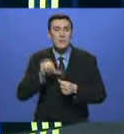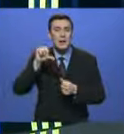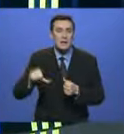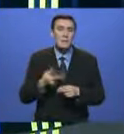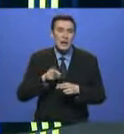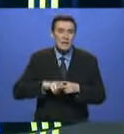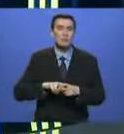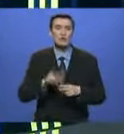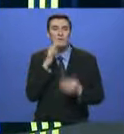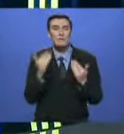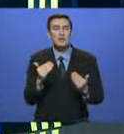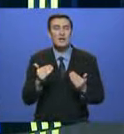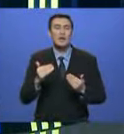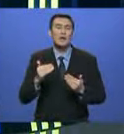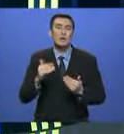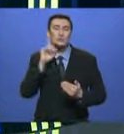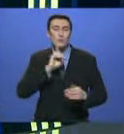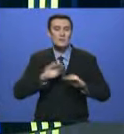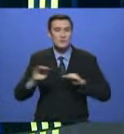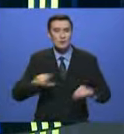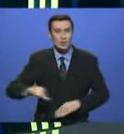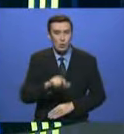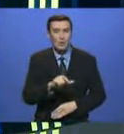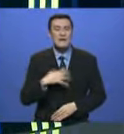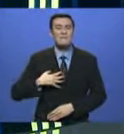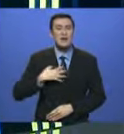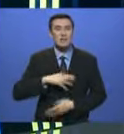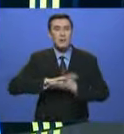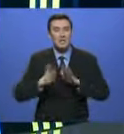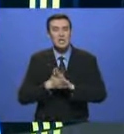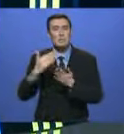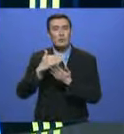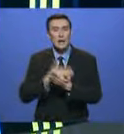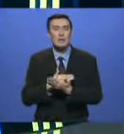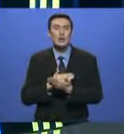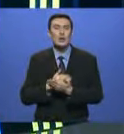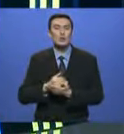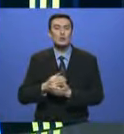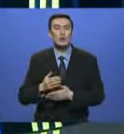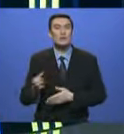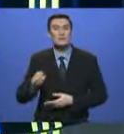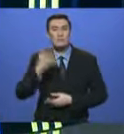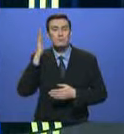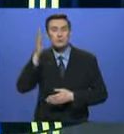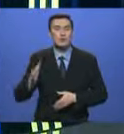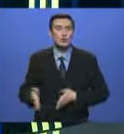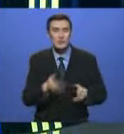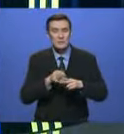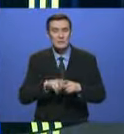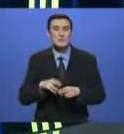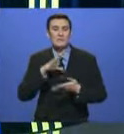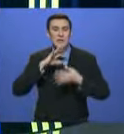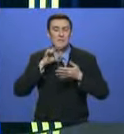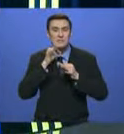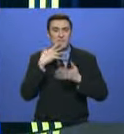создание современной дорожно-транспортной инфраструктуры является одним из ключевых положений программы «Нурлыжол». Об этом подробно говорил в своей беседе